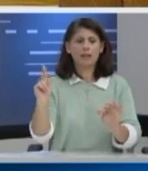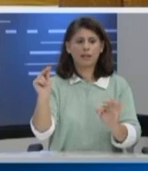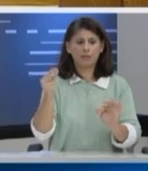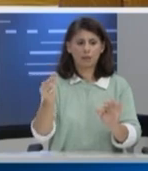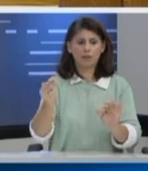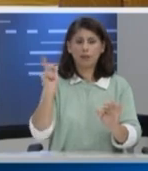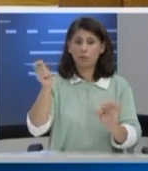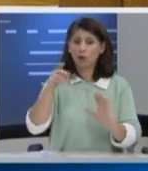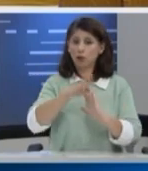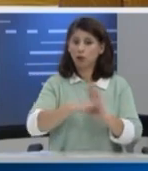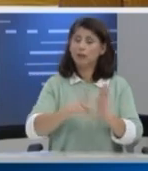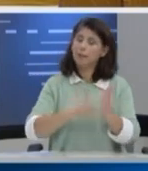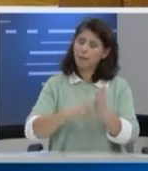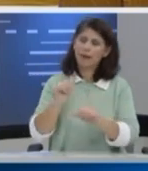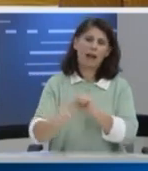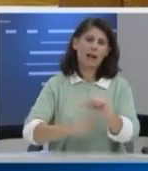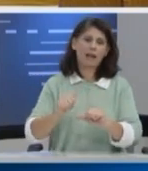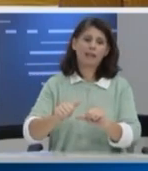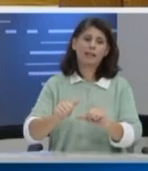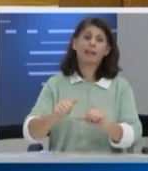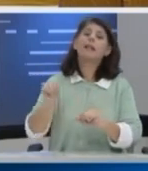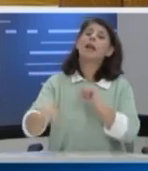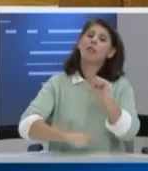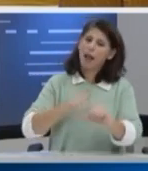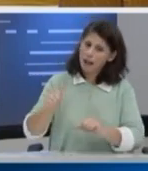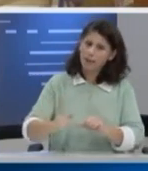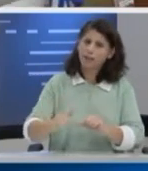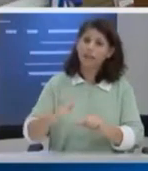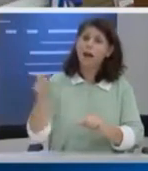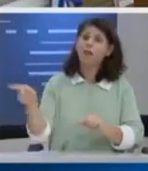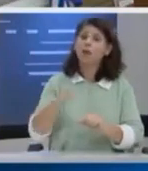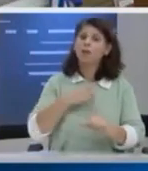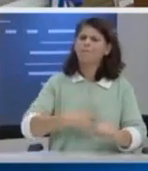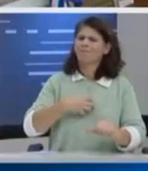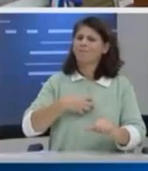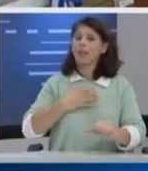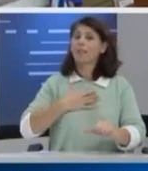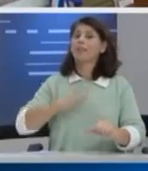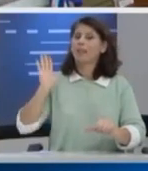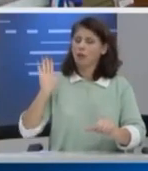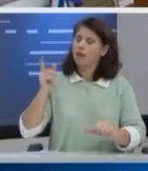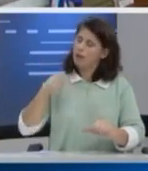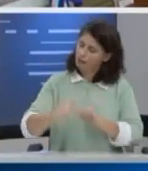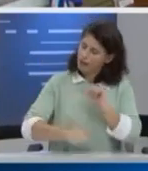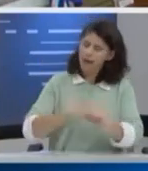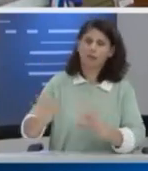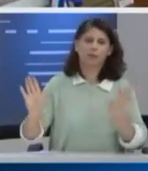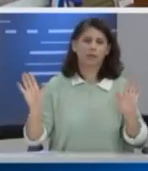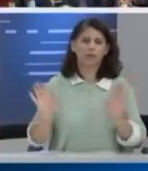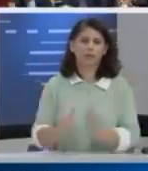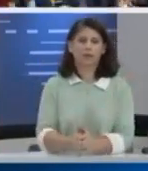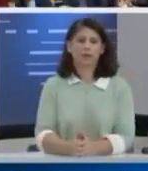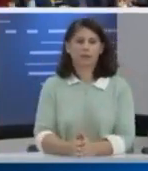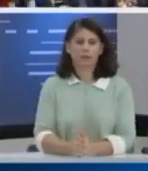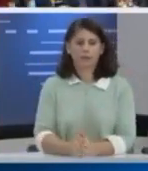πολιτικό σύστημα. Και πρέπει να αλλάξει. Και θα αλλάξει, όσο για κάποιους αυτό δεν τους βολεύει.